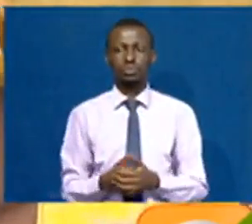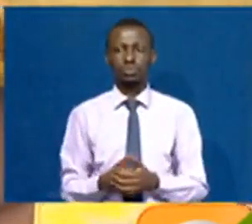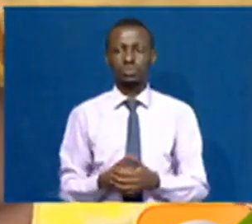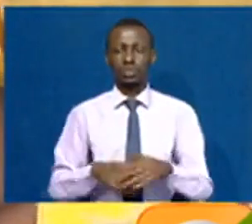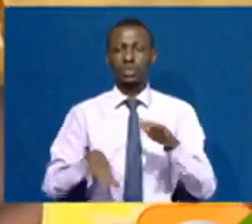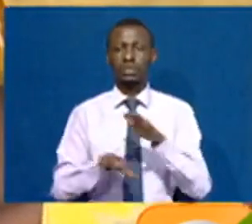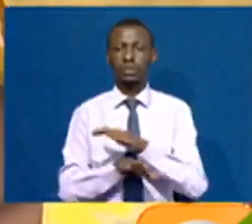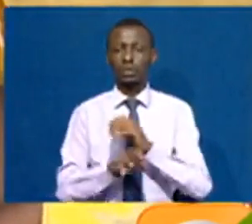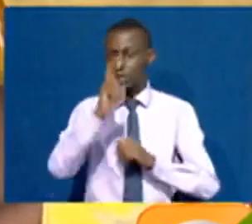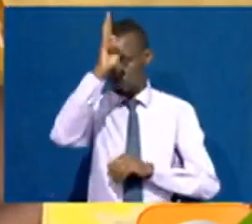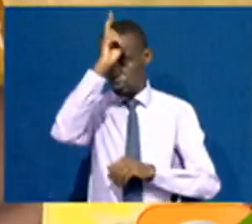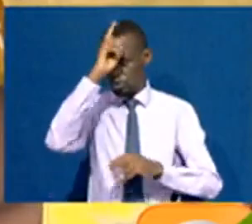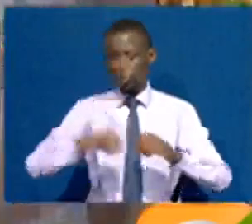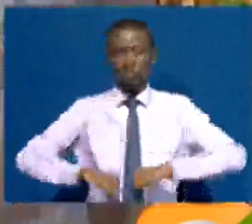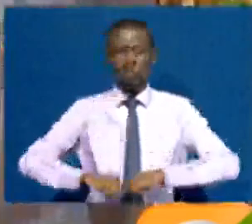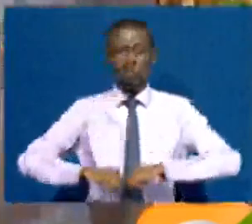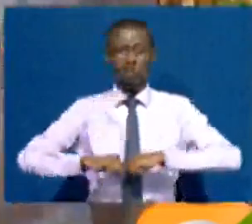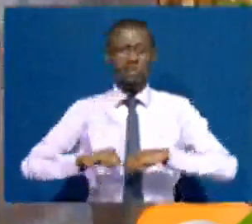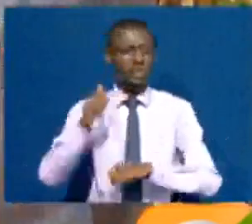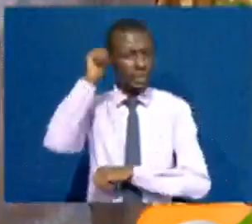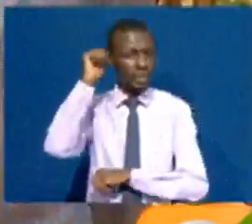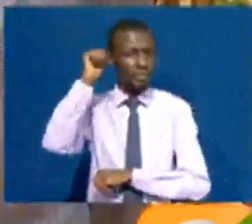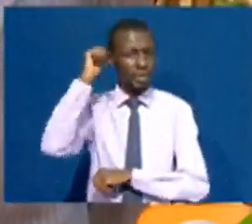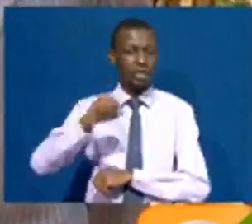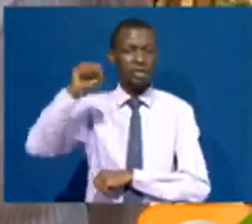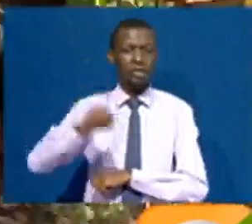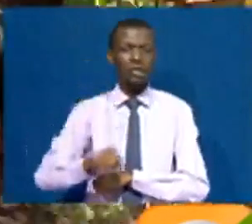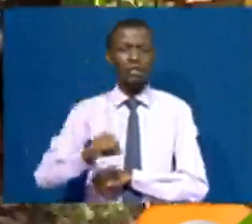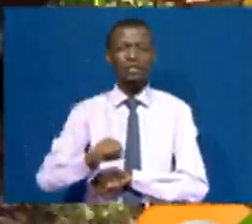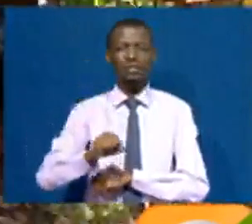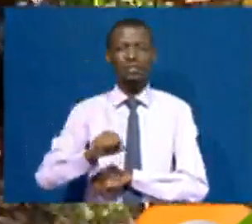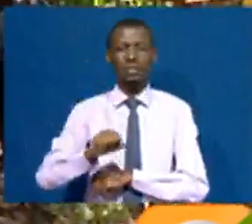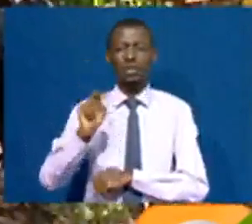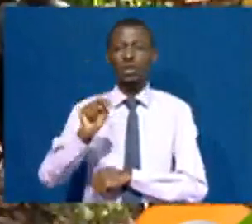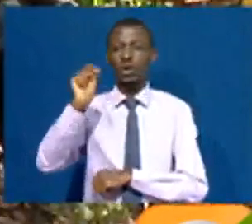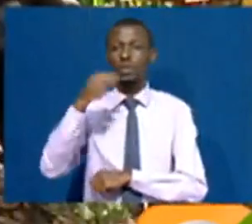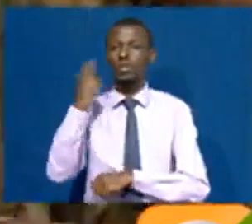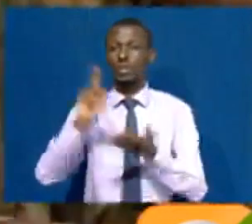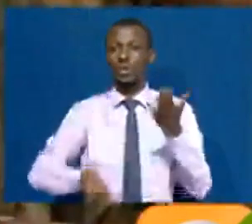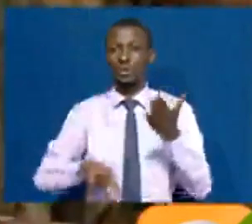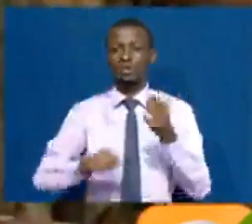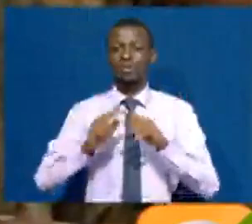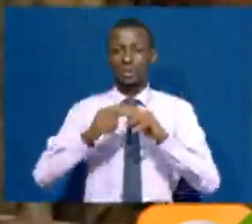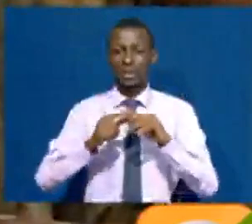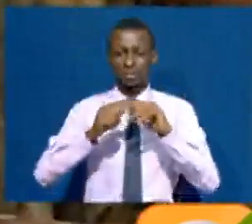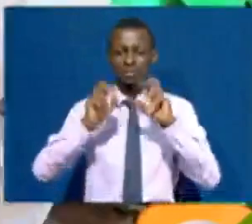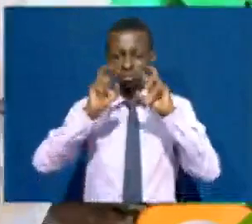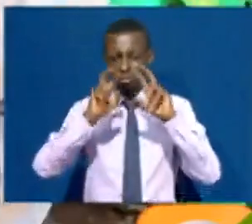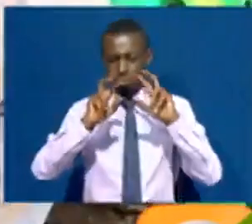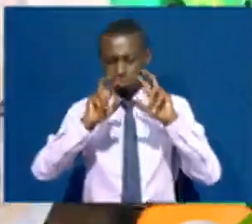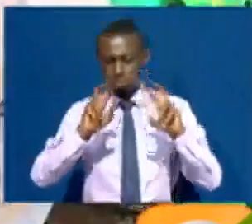kamanda wa polisi nyamira kaskazini Elizabeth wa kuloba akisema kuwa uchunguzi umeanzishwa Martin mene